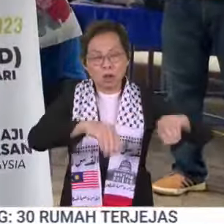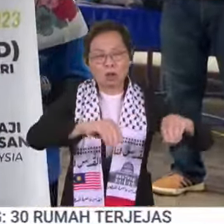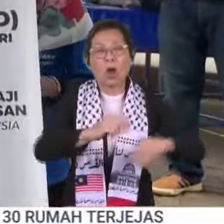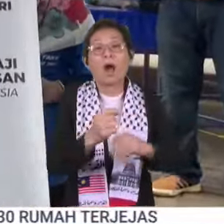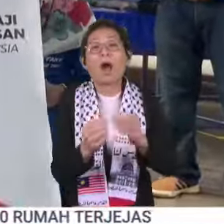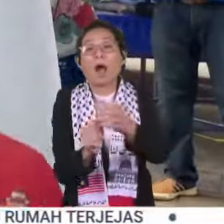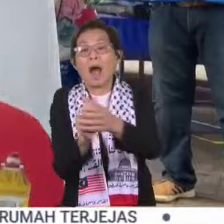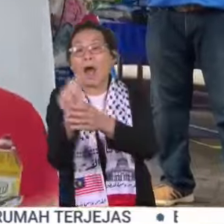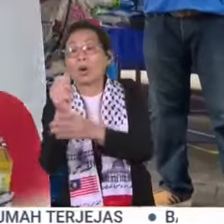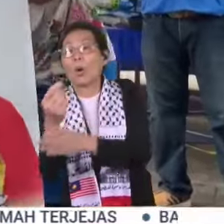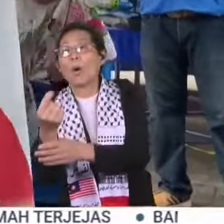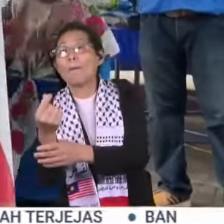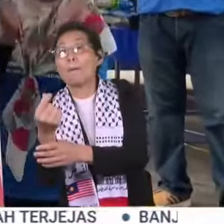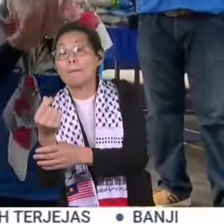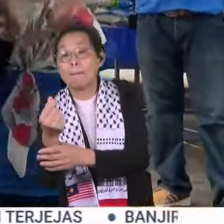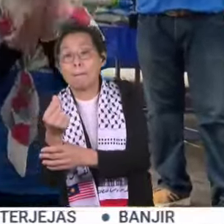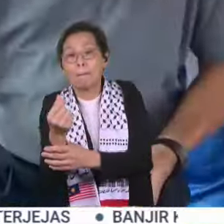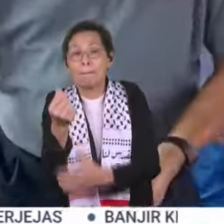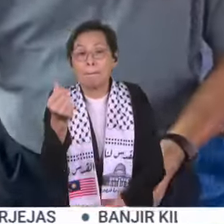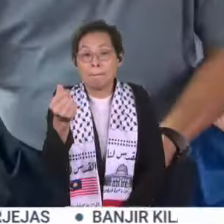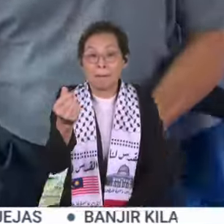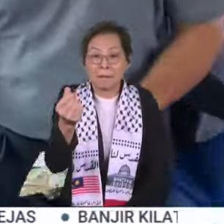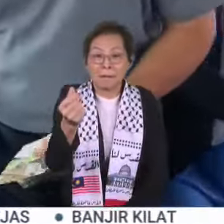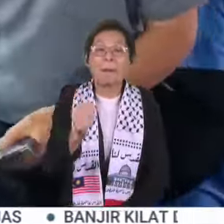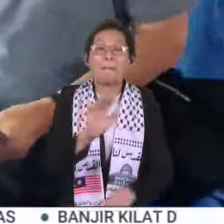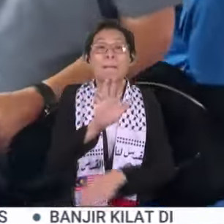agromadani di taman Bandar